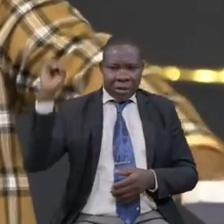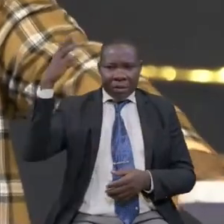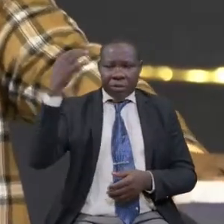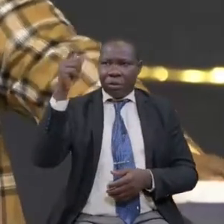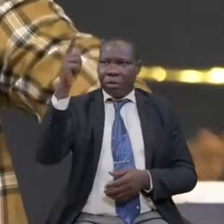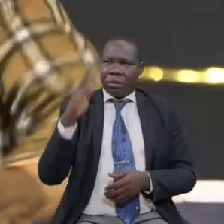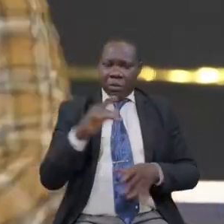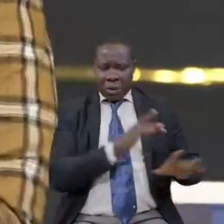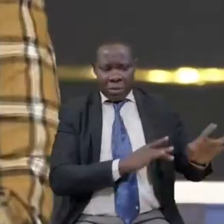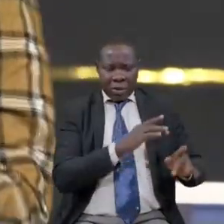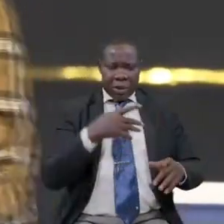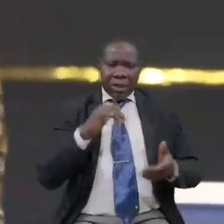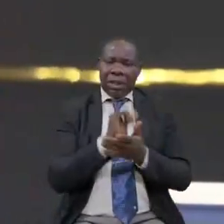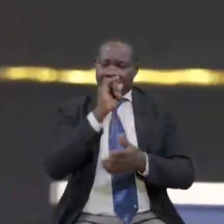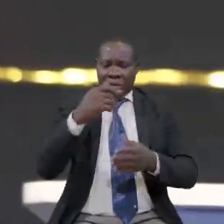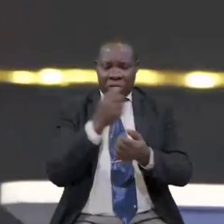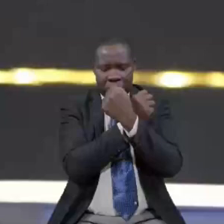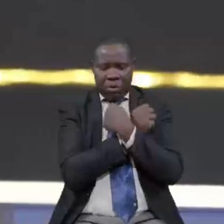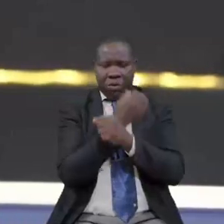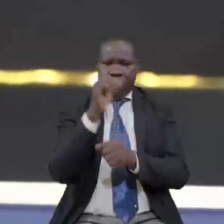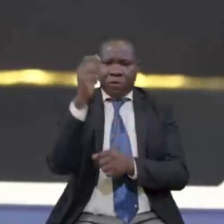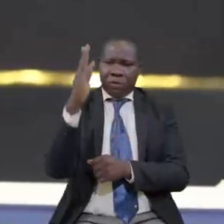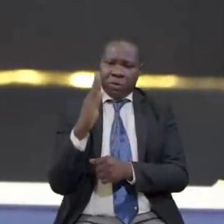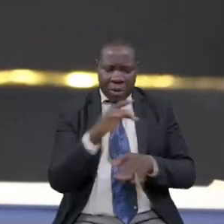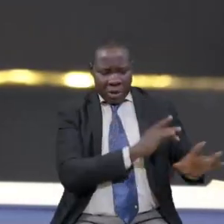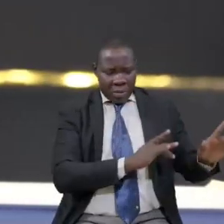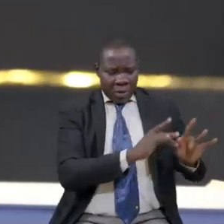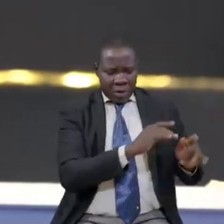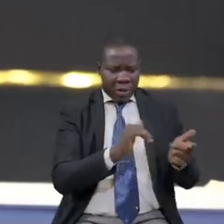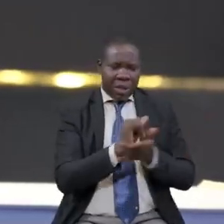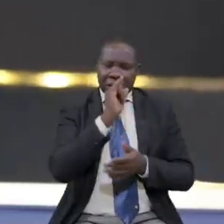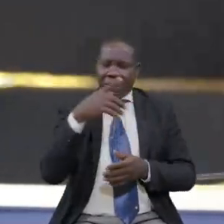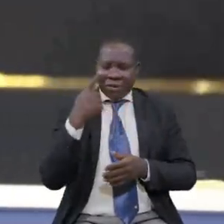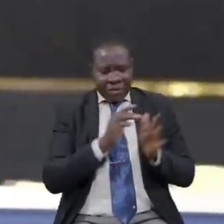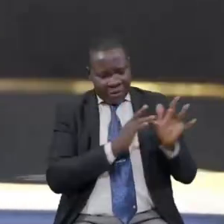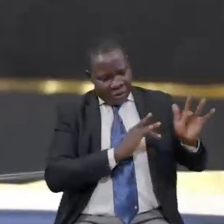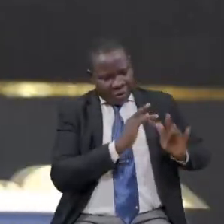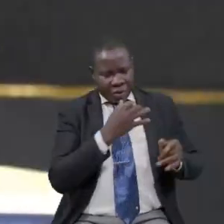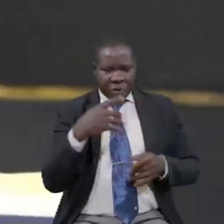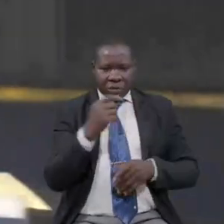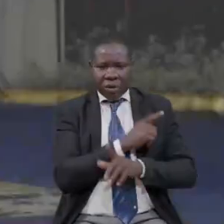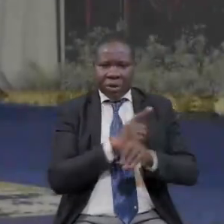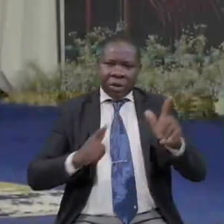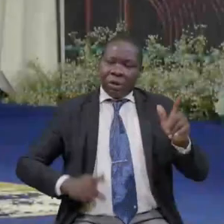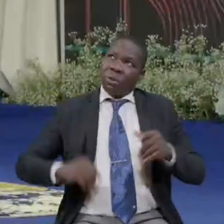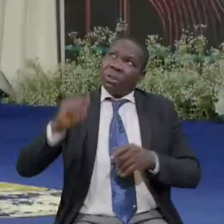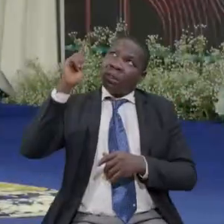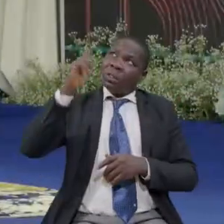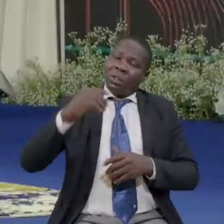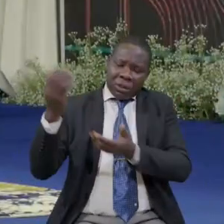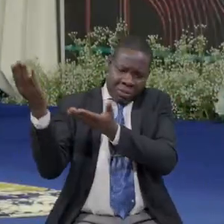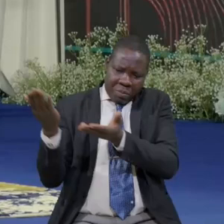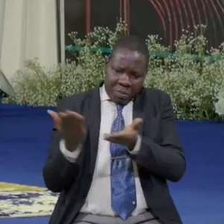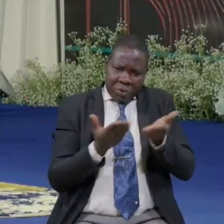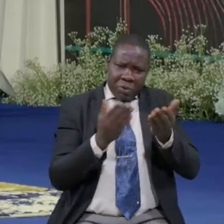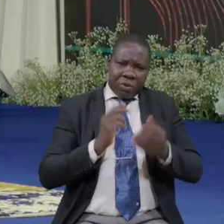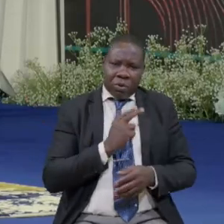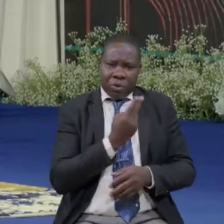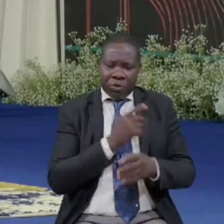l'amour de Dieu. La miséricorde, c'est la compassion du Seigneur. Et il nous